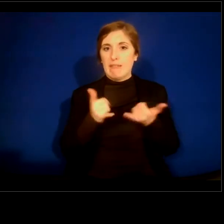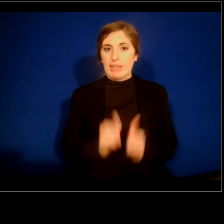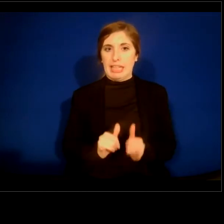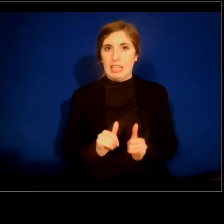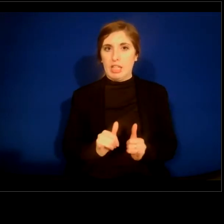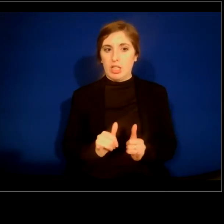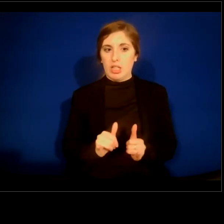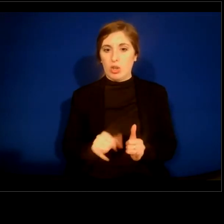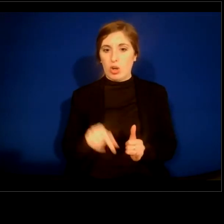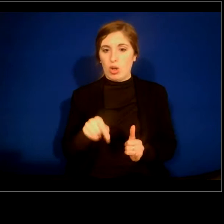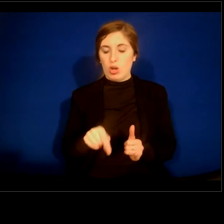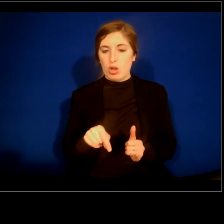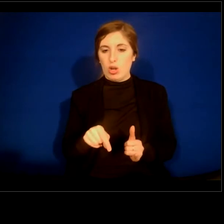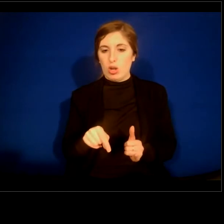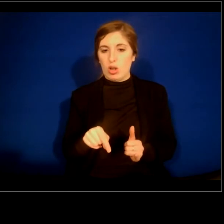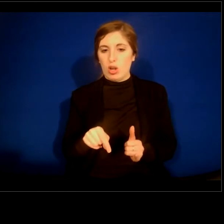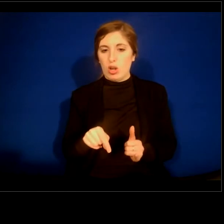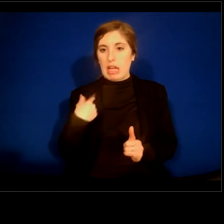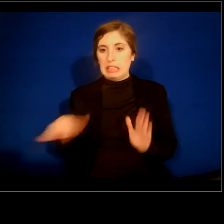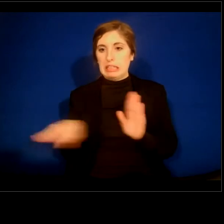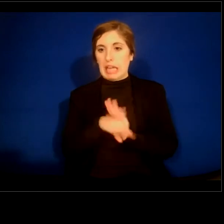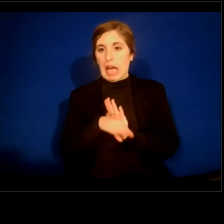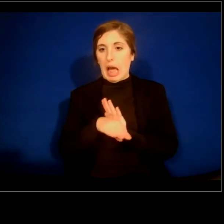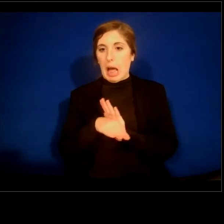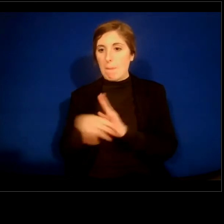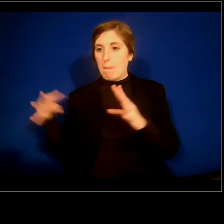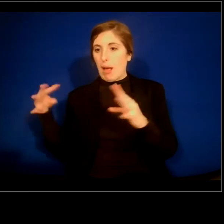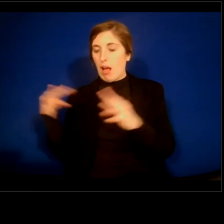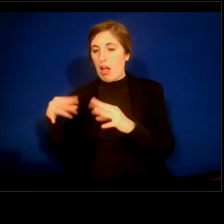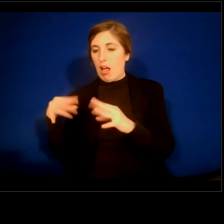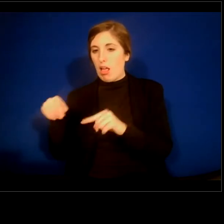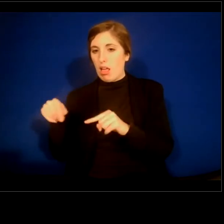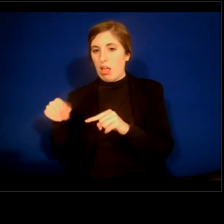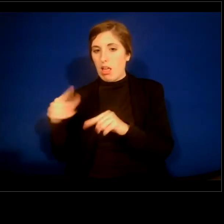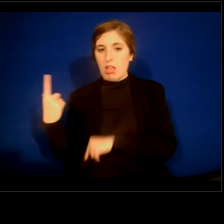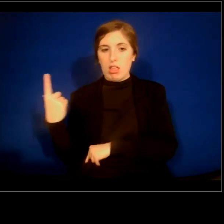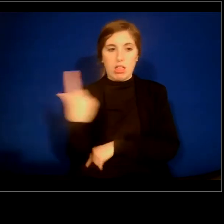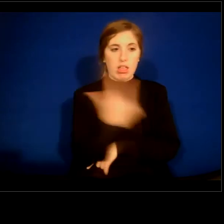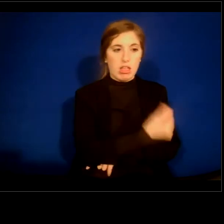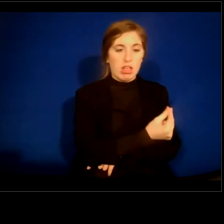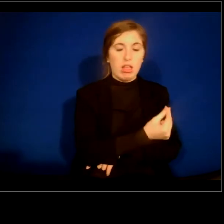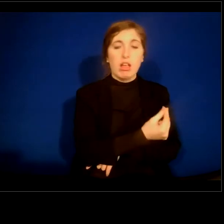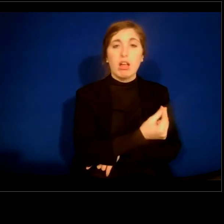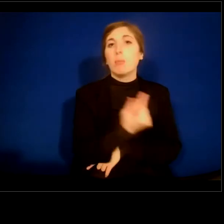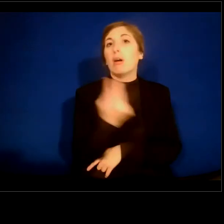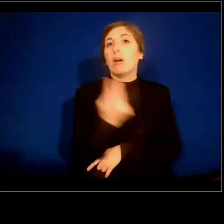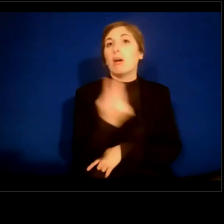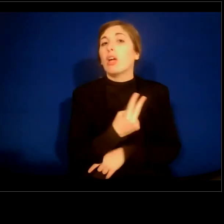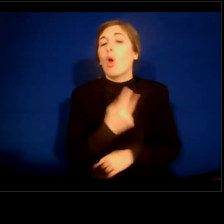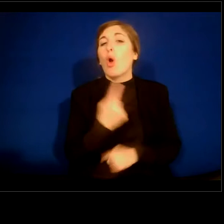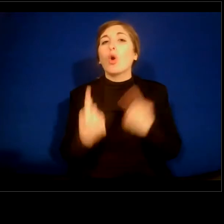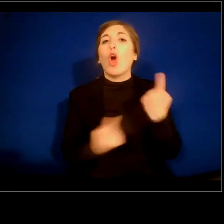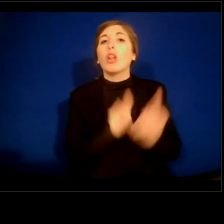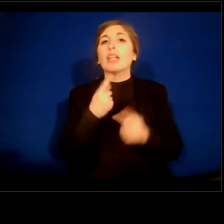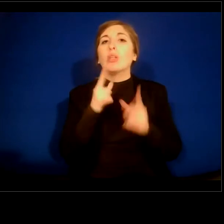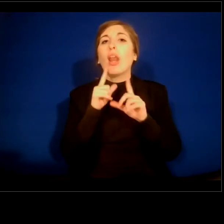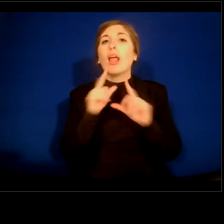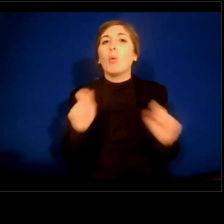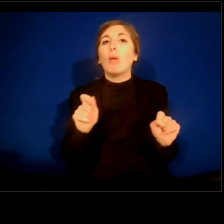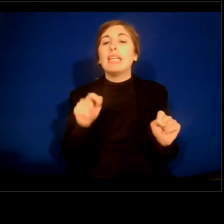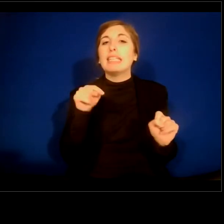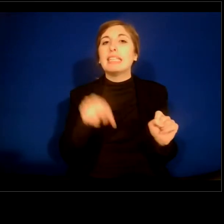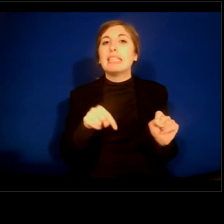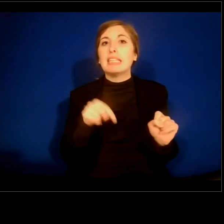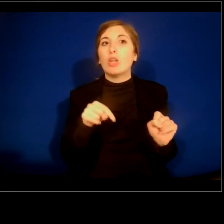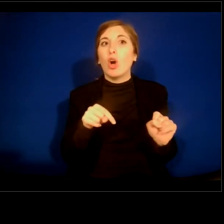un contesto dove anche il tema linguistico, in modo, insomma, su cui sospendo il